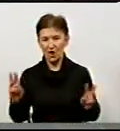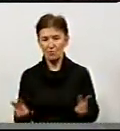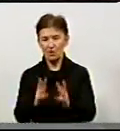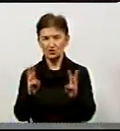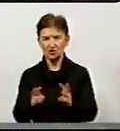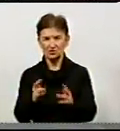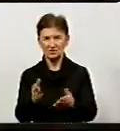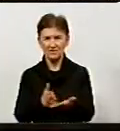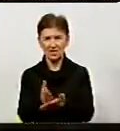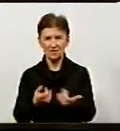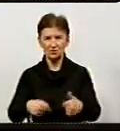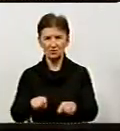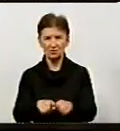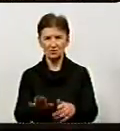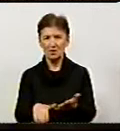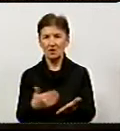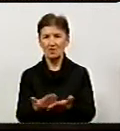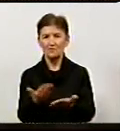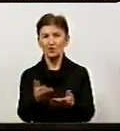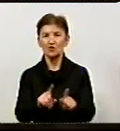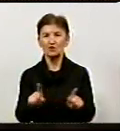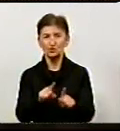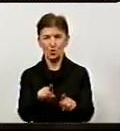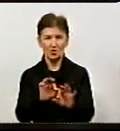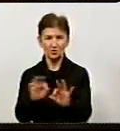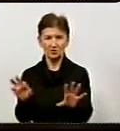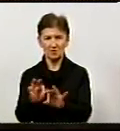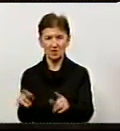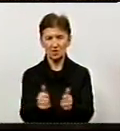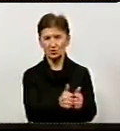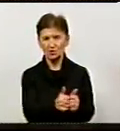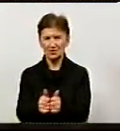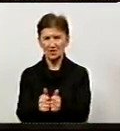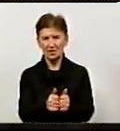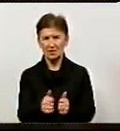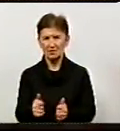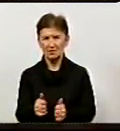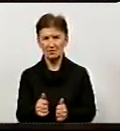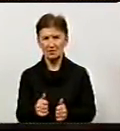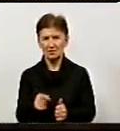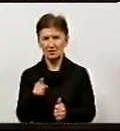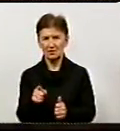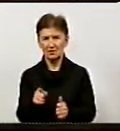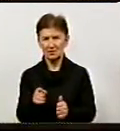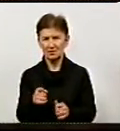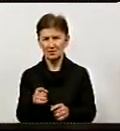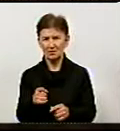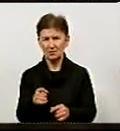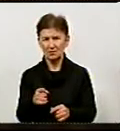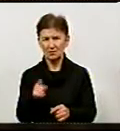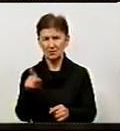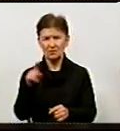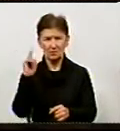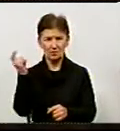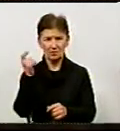міста Кропивницький. Ось що розповіла про родину їх сусідка Людмила Петрова. І тут народився цей